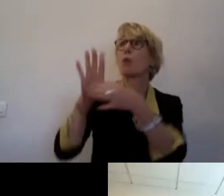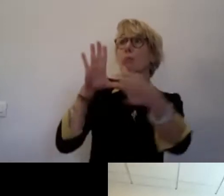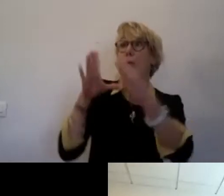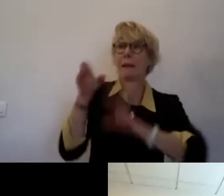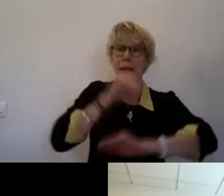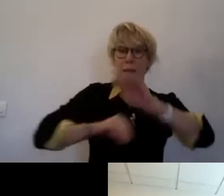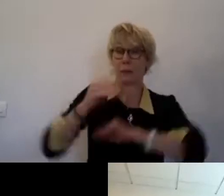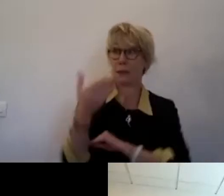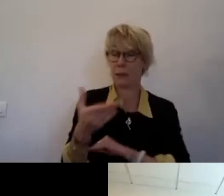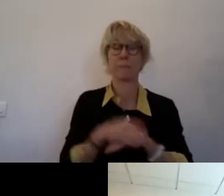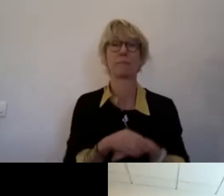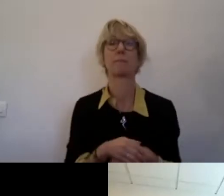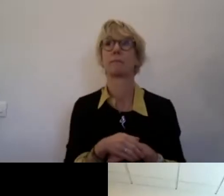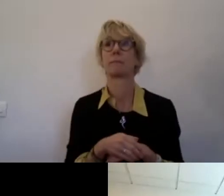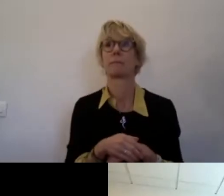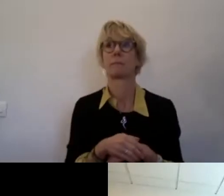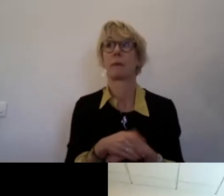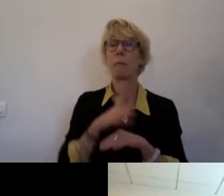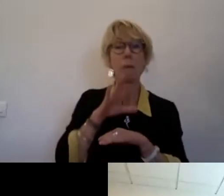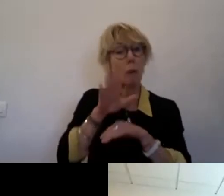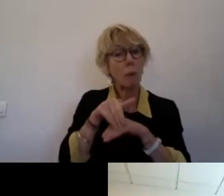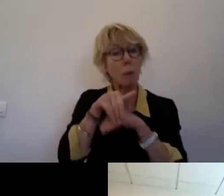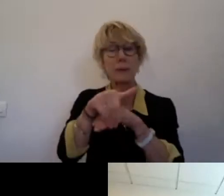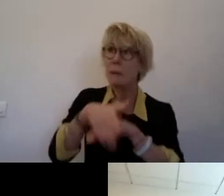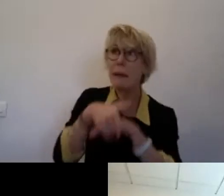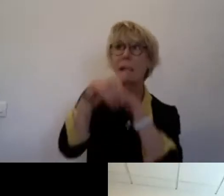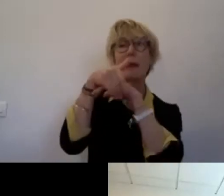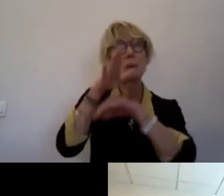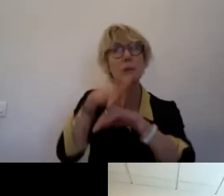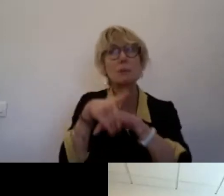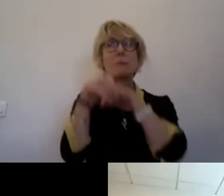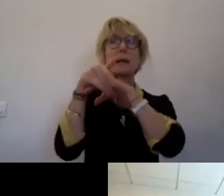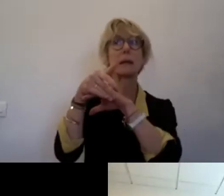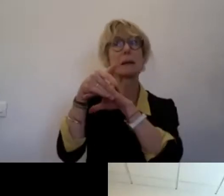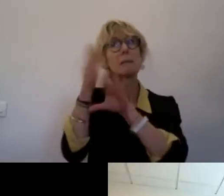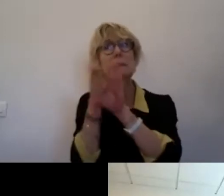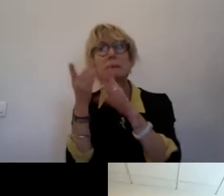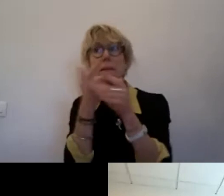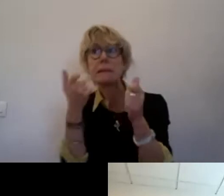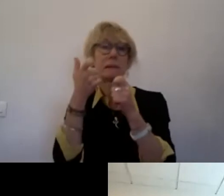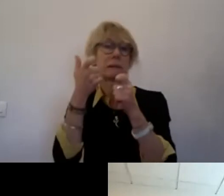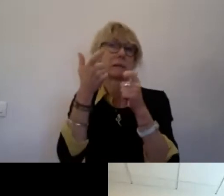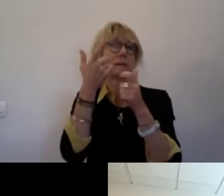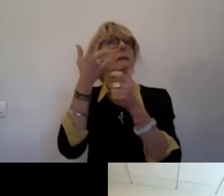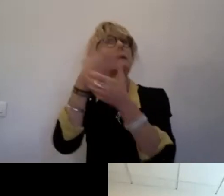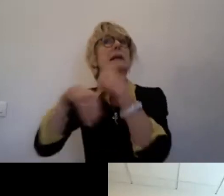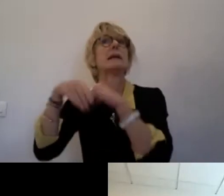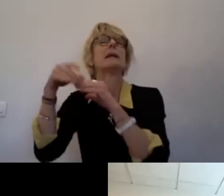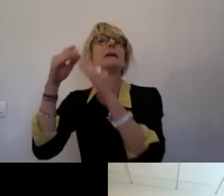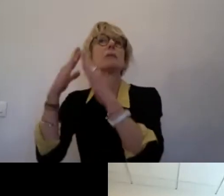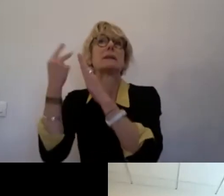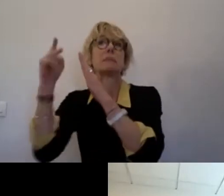avoir un soutien psychologique vis-à-vis de ces patients qui étaient vulnérables, isolés à domicile. En fait, très